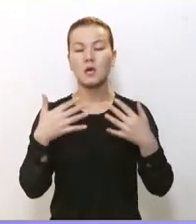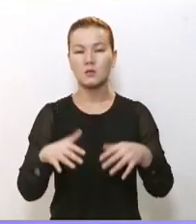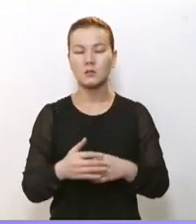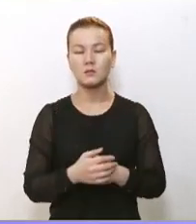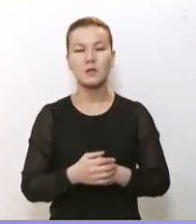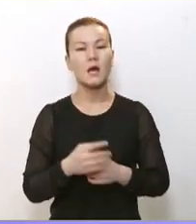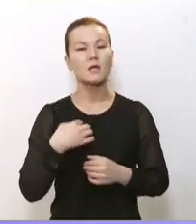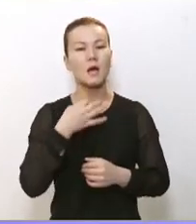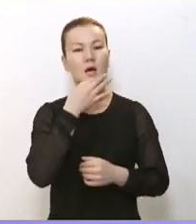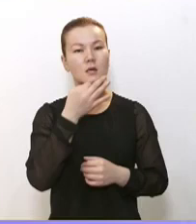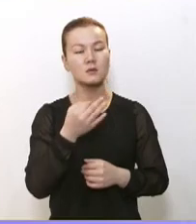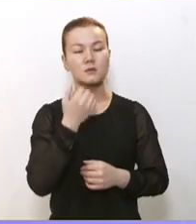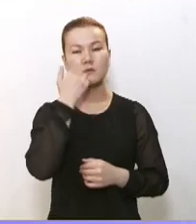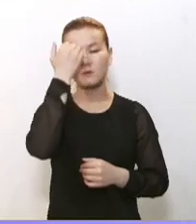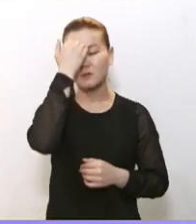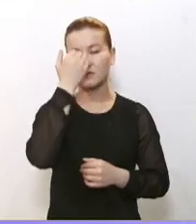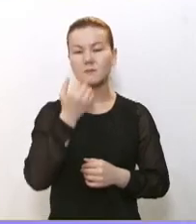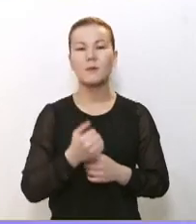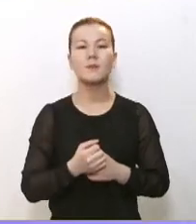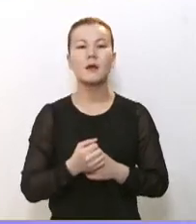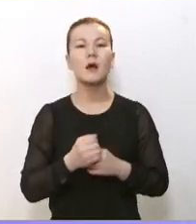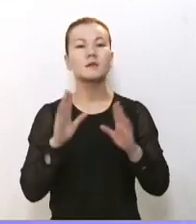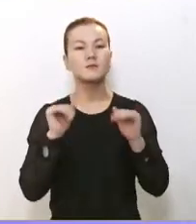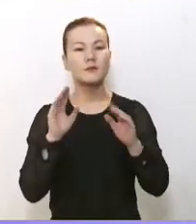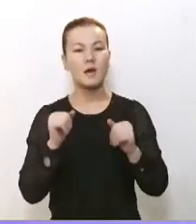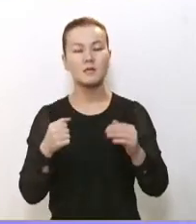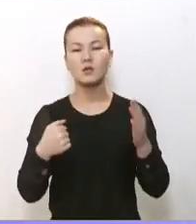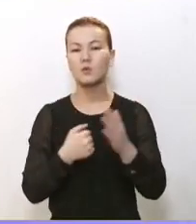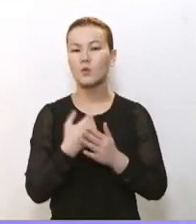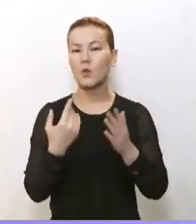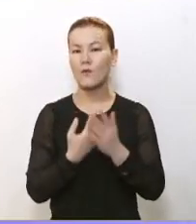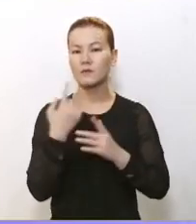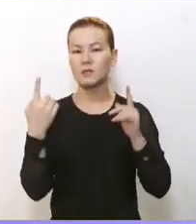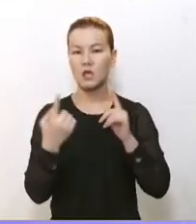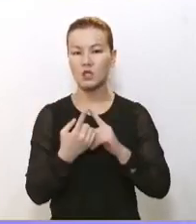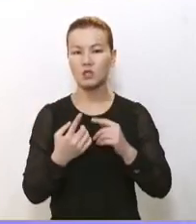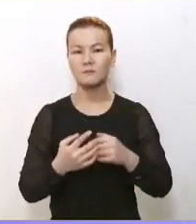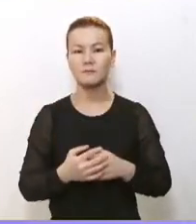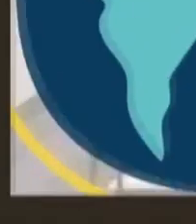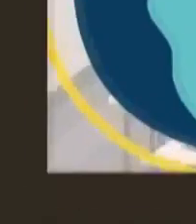спасибо, до свидания, до новых встреч!